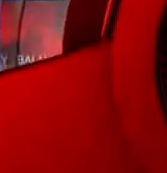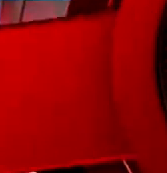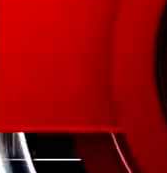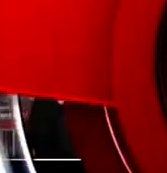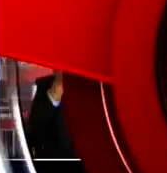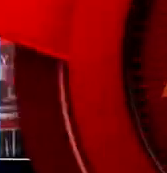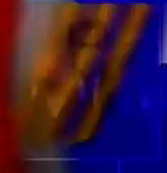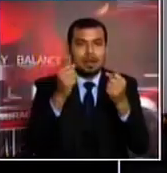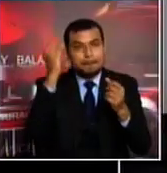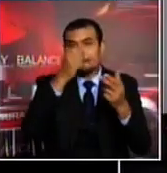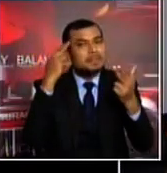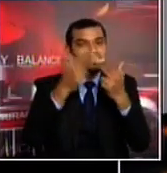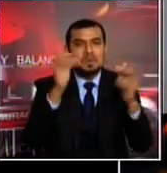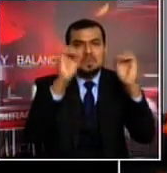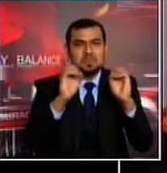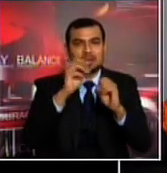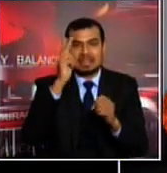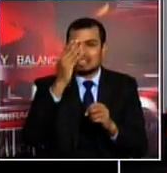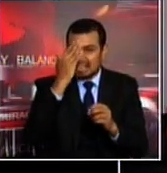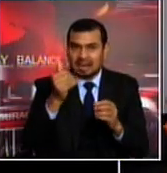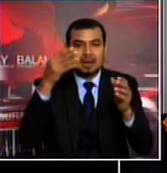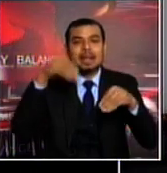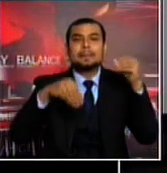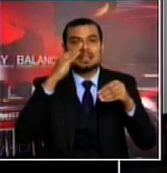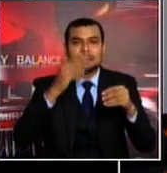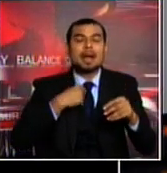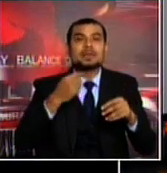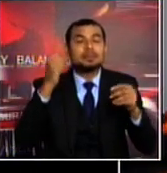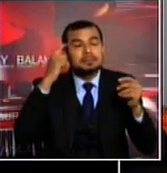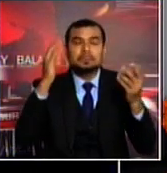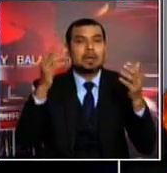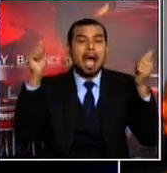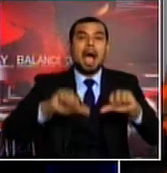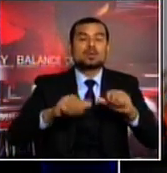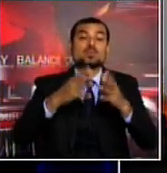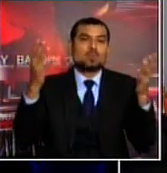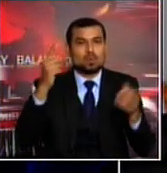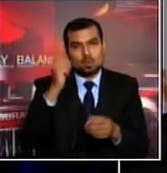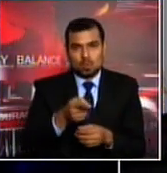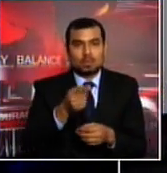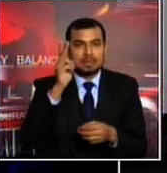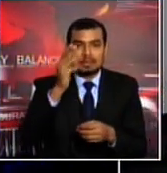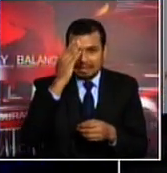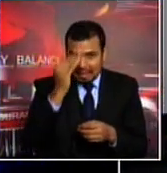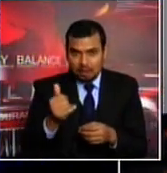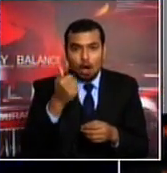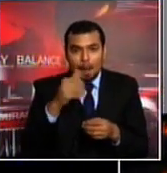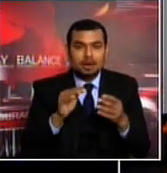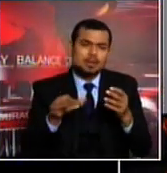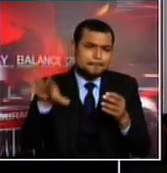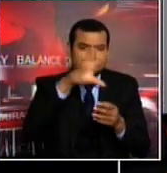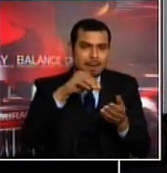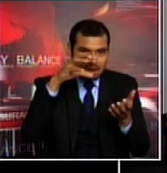क्षमताको पहिचान गर्न नसक्दा निर्वाचनमा अप्रत्याशित हार बेहोर्नु परेको उल्लेख गर्दै नेता पौडेलले तल्लो